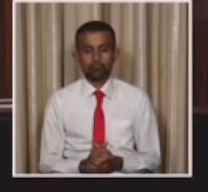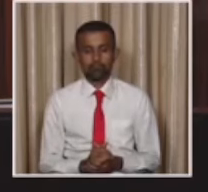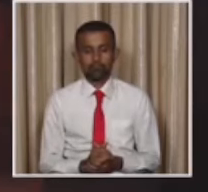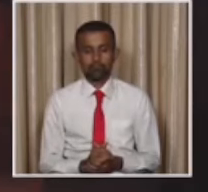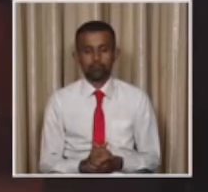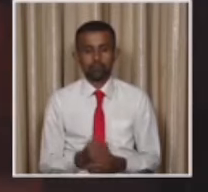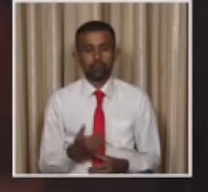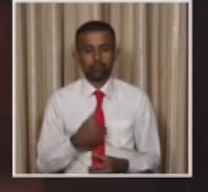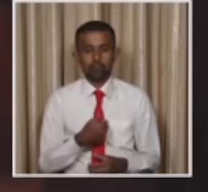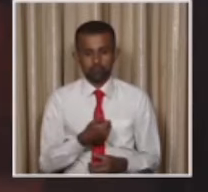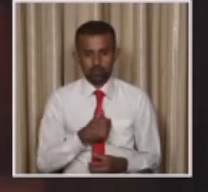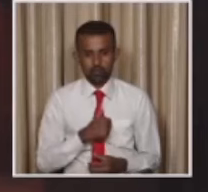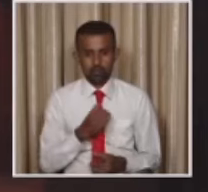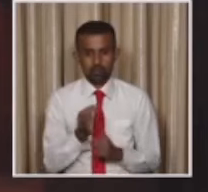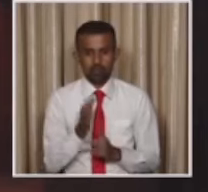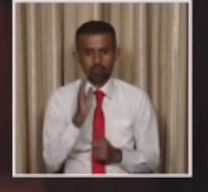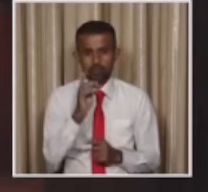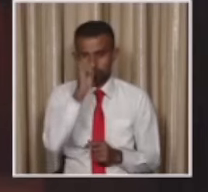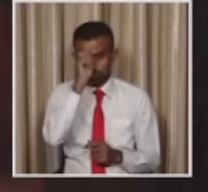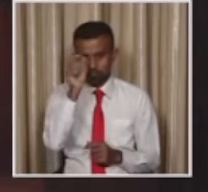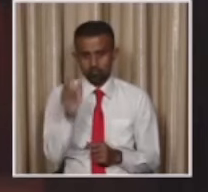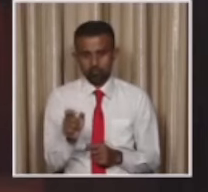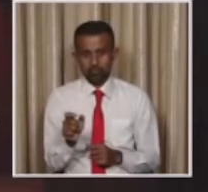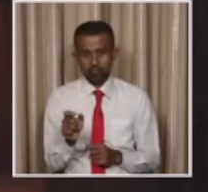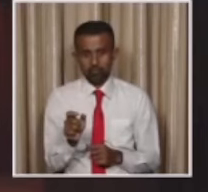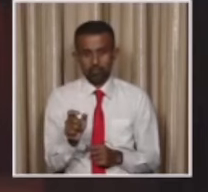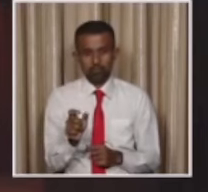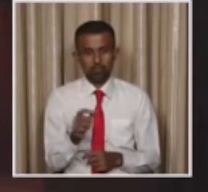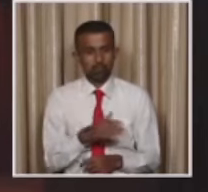මම කැමති ජනාධිපතිතුමාගේ අවධානය යොමු කරන්න,